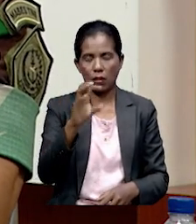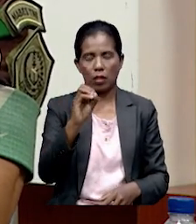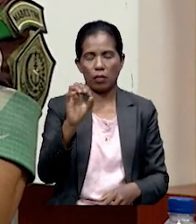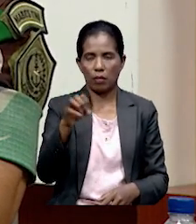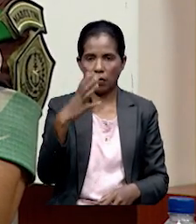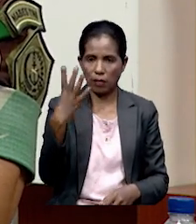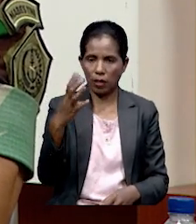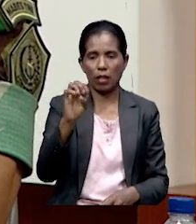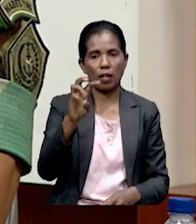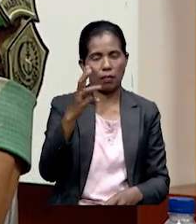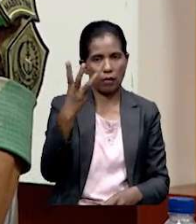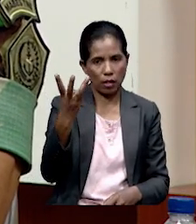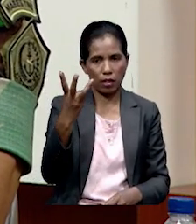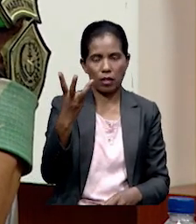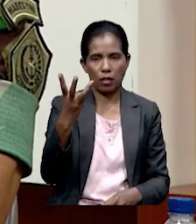2015-2016